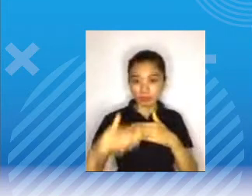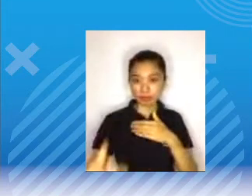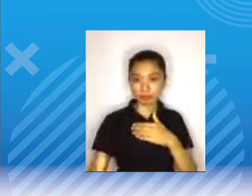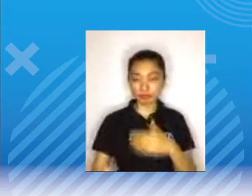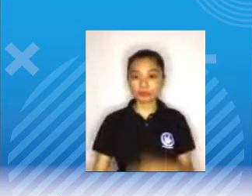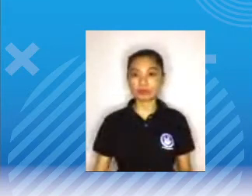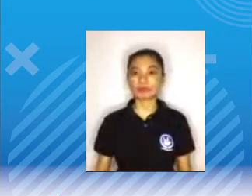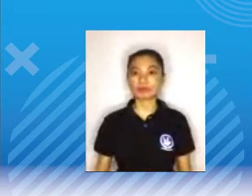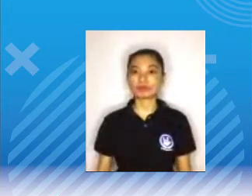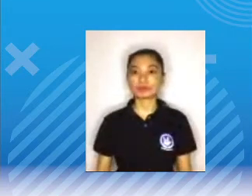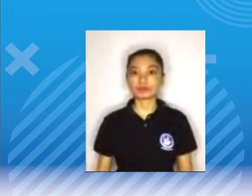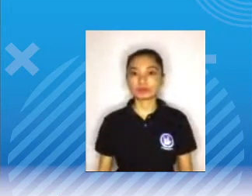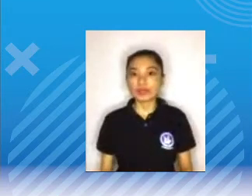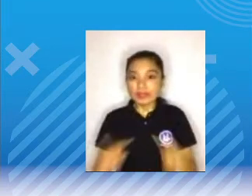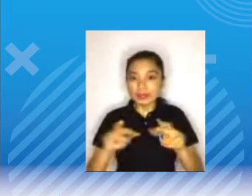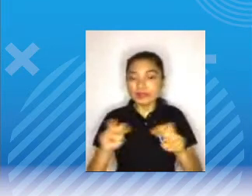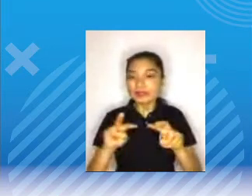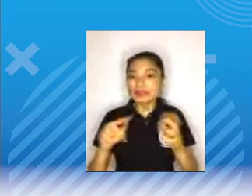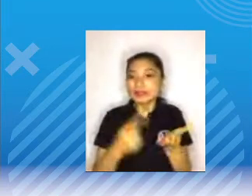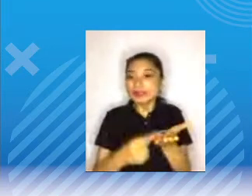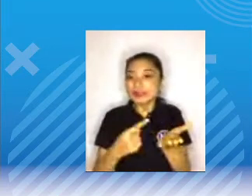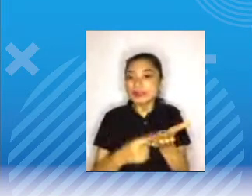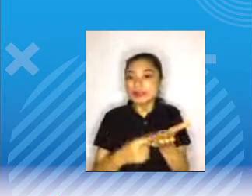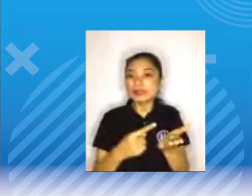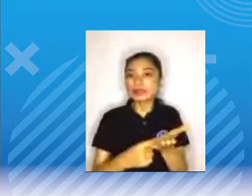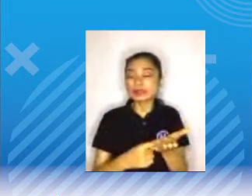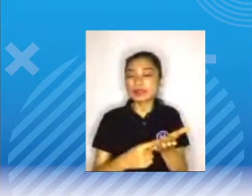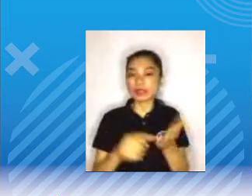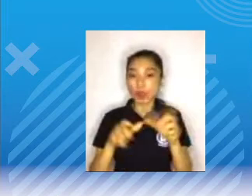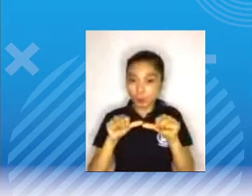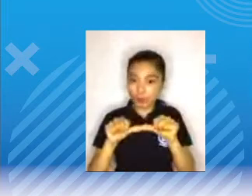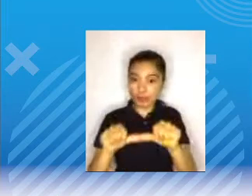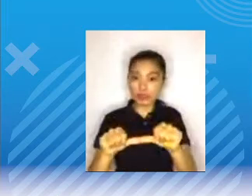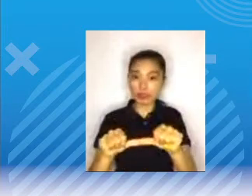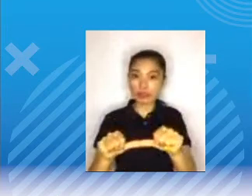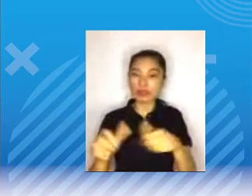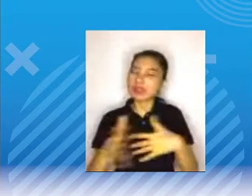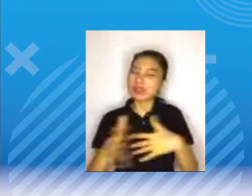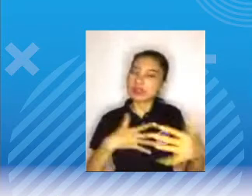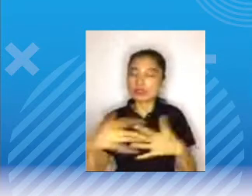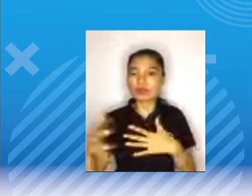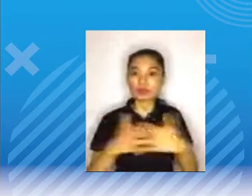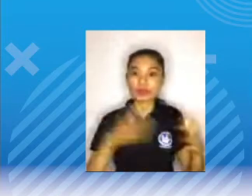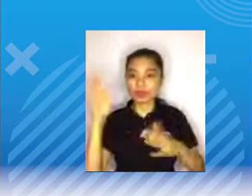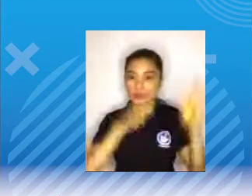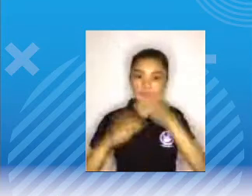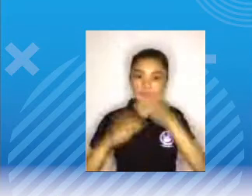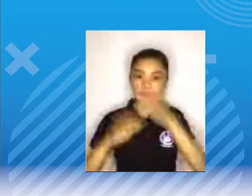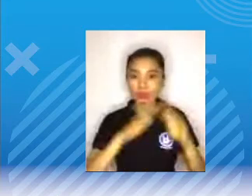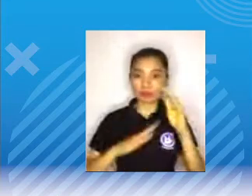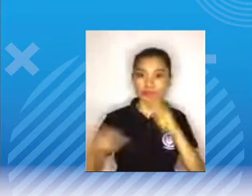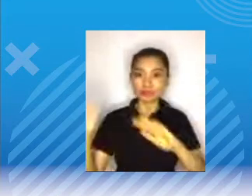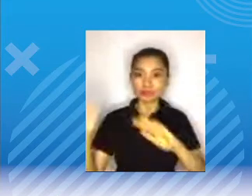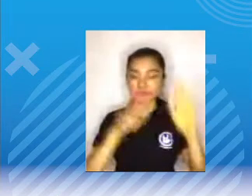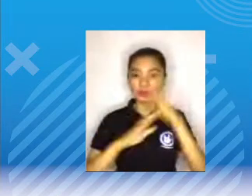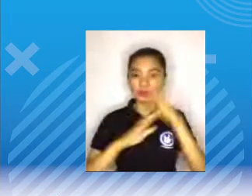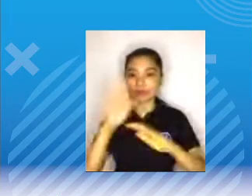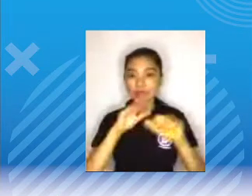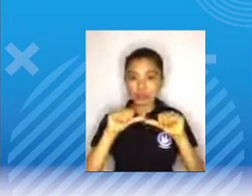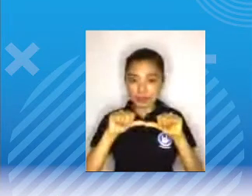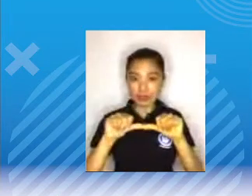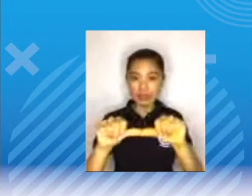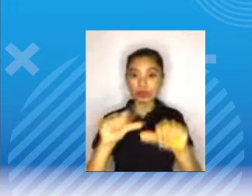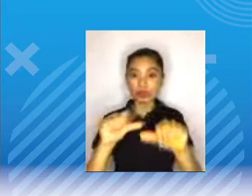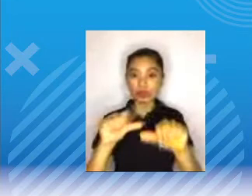ng edukasyon sa gitna ng mga sakuna habang pinapanatili pa rin natin ang kalidad niya. Hindi naman po ibig sabihin na dahil